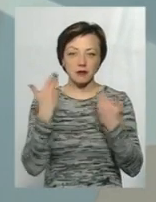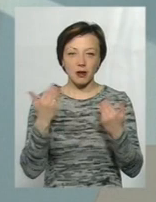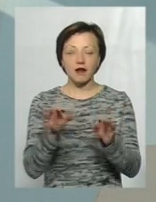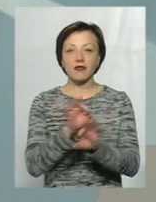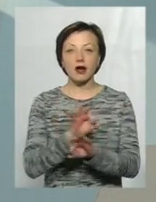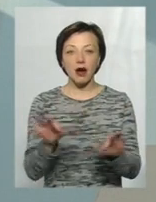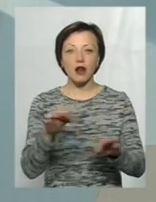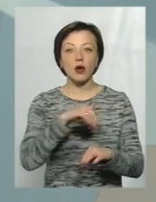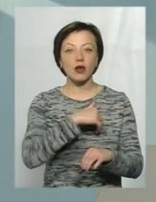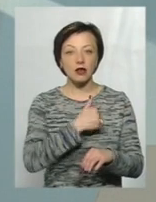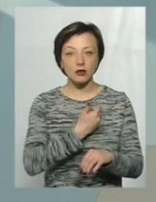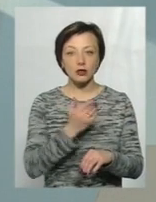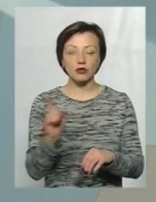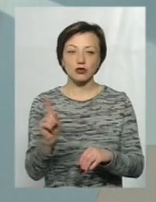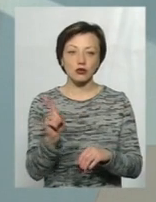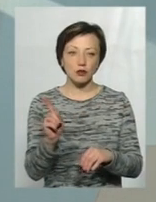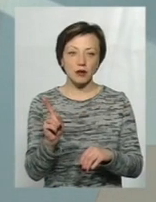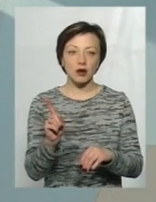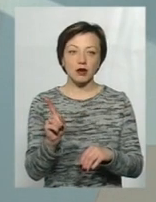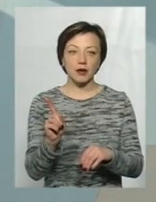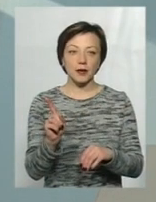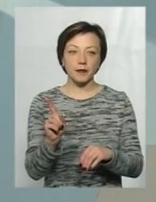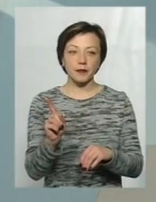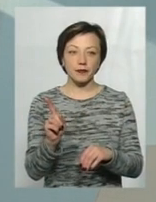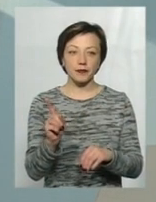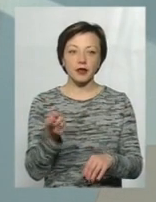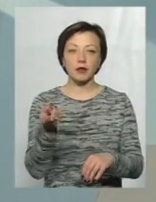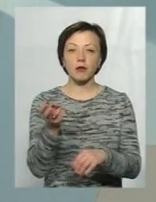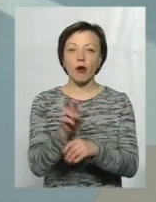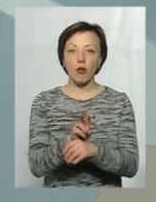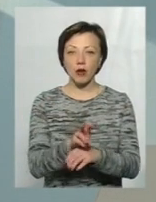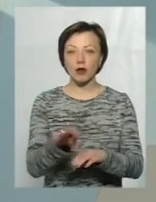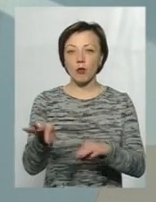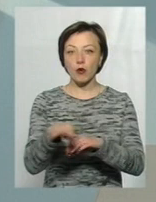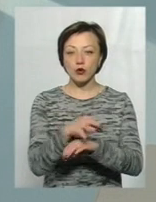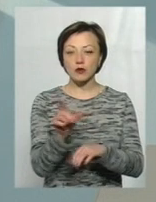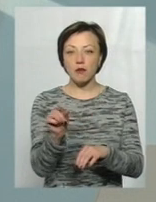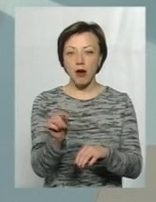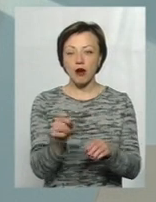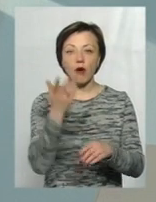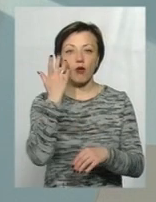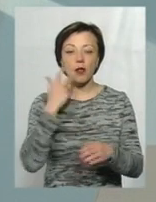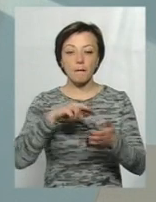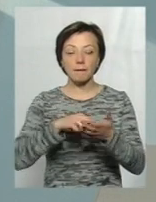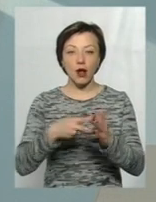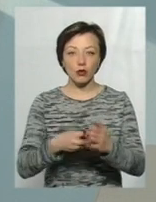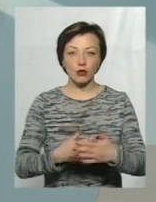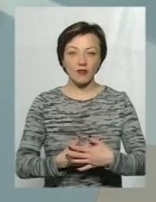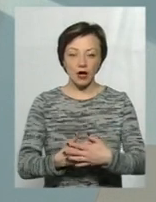звичайно, хотілося б, щоб приходили подружні пари на етапі, коли вони планують вагітніти, тому